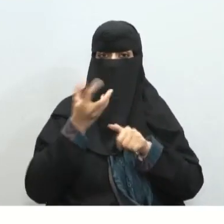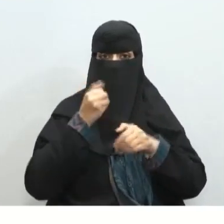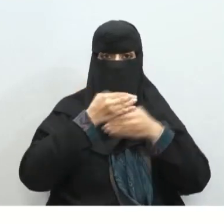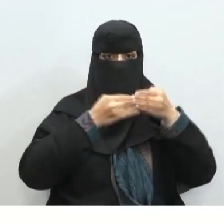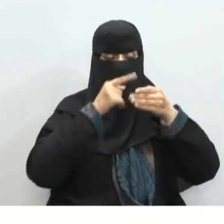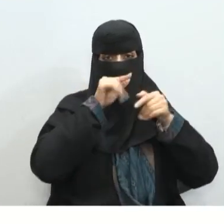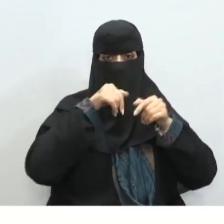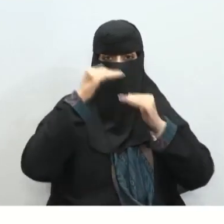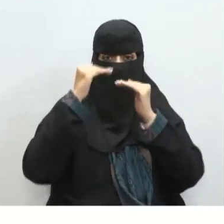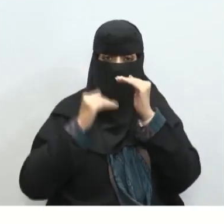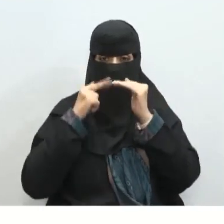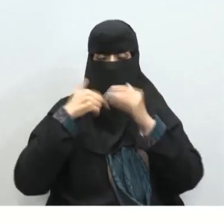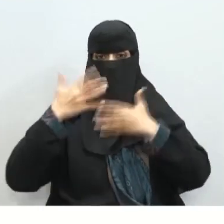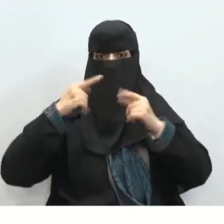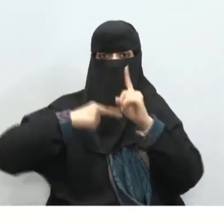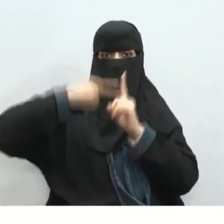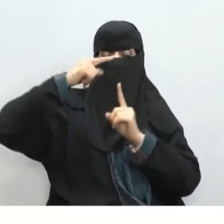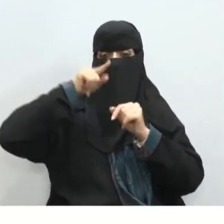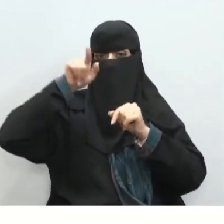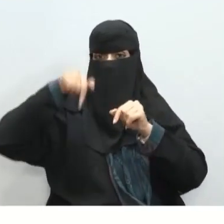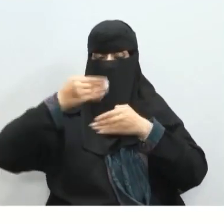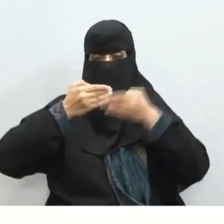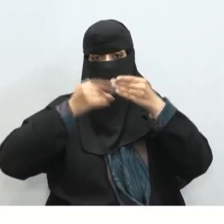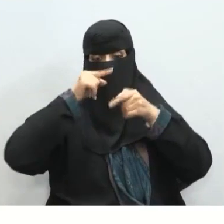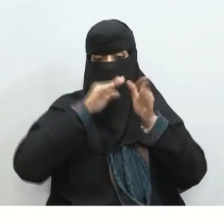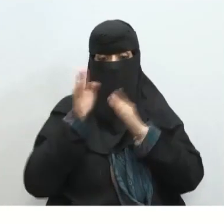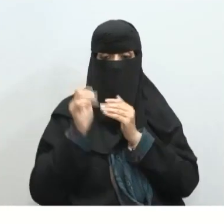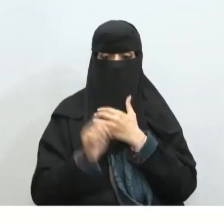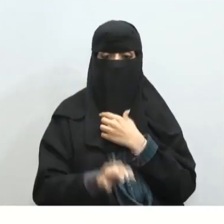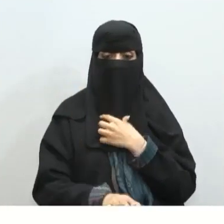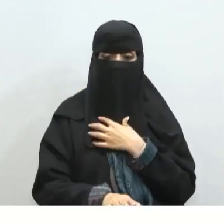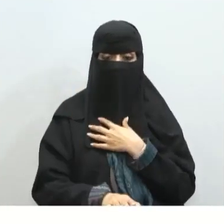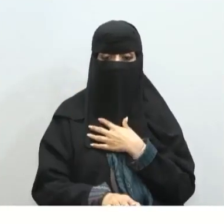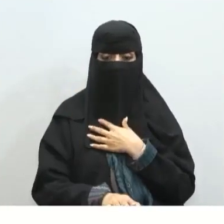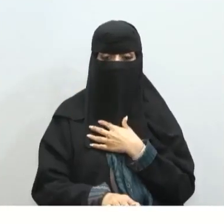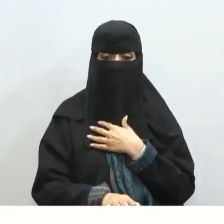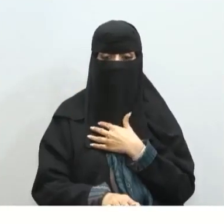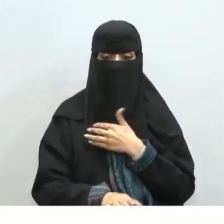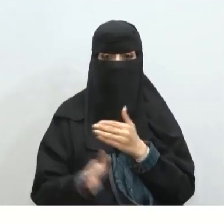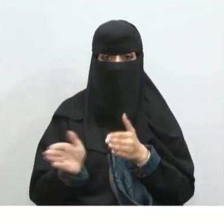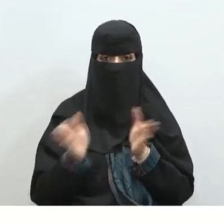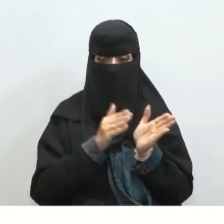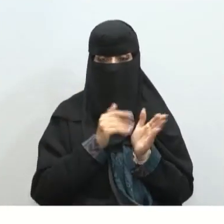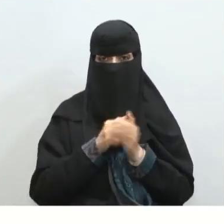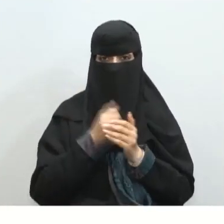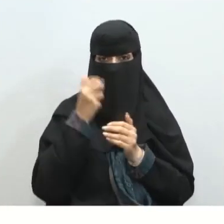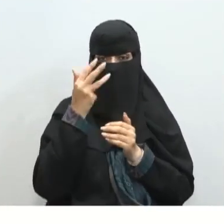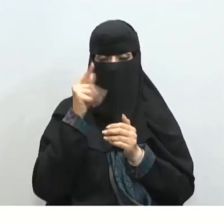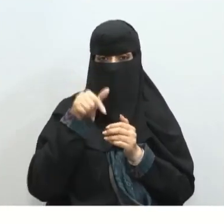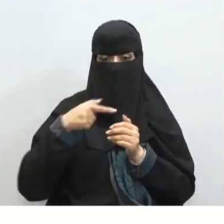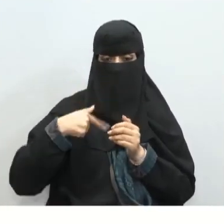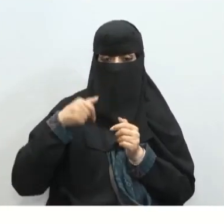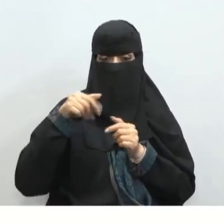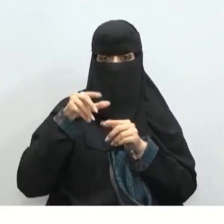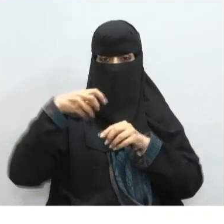المركب الاي دي بي منخفض الطاقه طاقه عاليه وهو عباره عن مركب الاي تي بي في السؤال التاسع سم